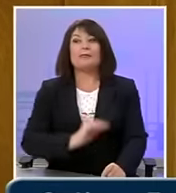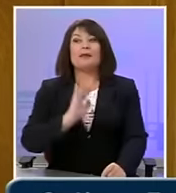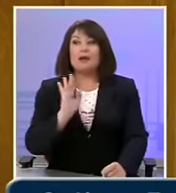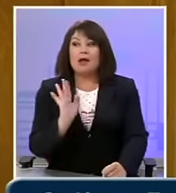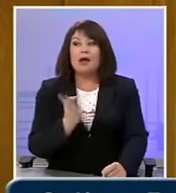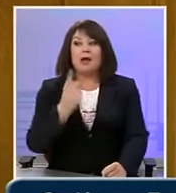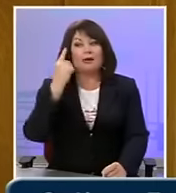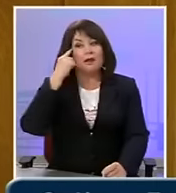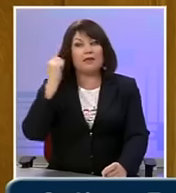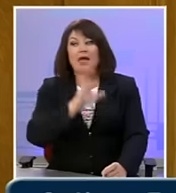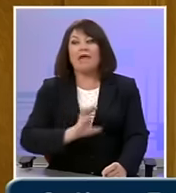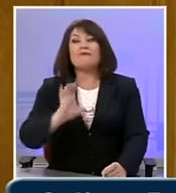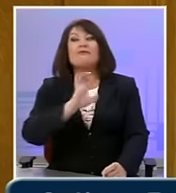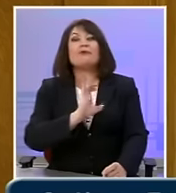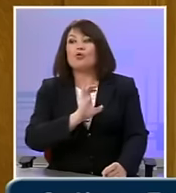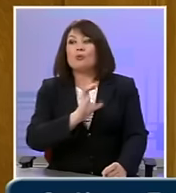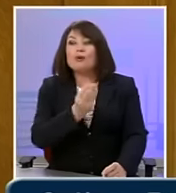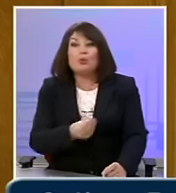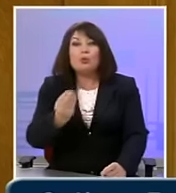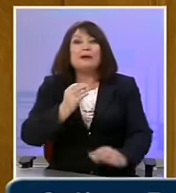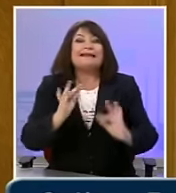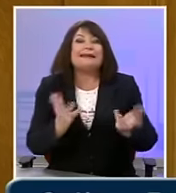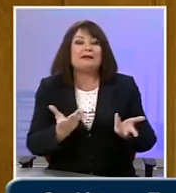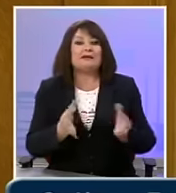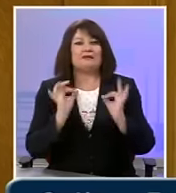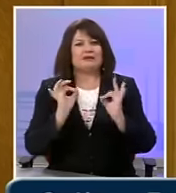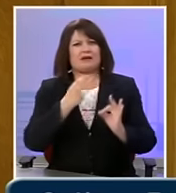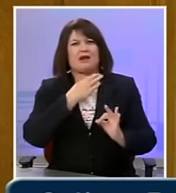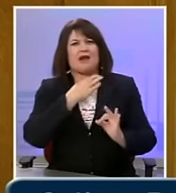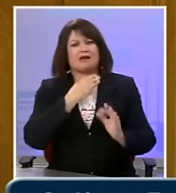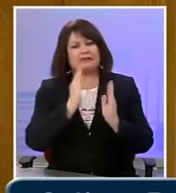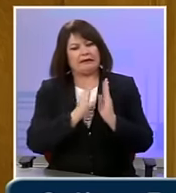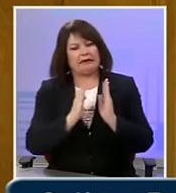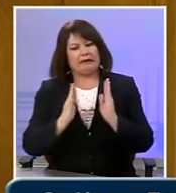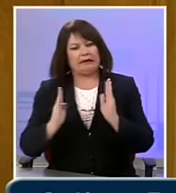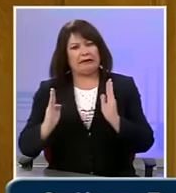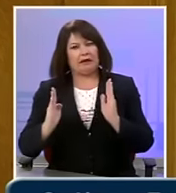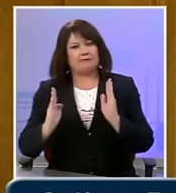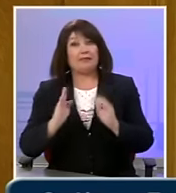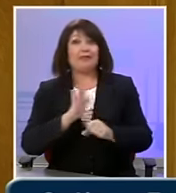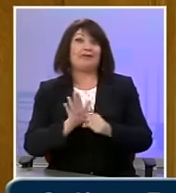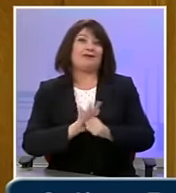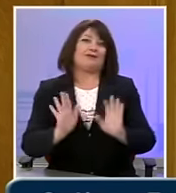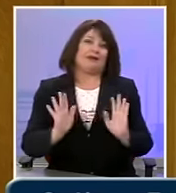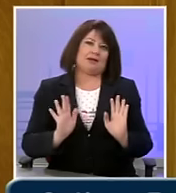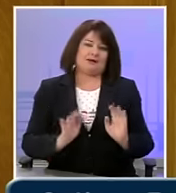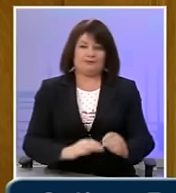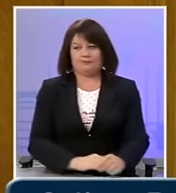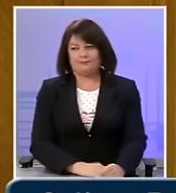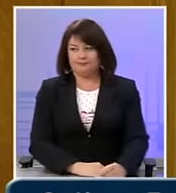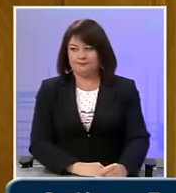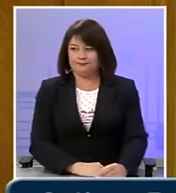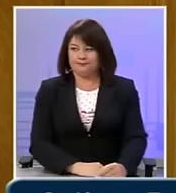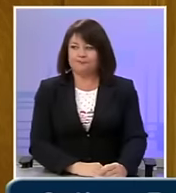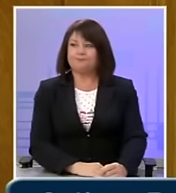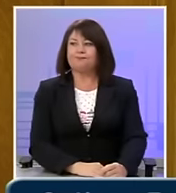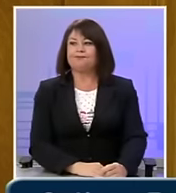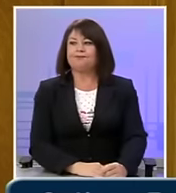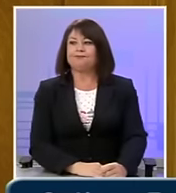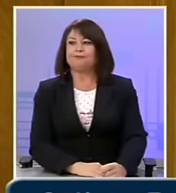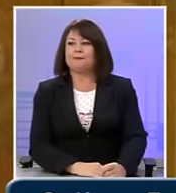ξεπερνάει. Και βεβαίως χρειάζεται πειθαρχία, αλλά η πειθαρχία δεν αρκεί. Έπρεπε να καταλάβουμε